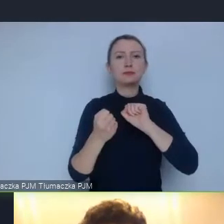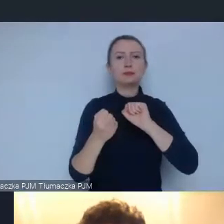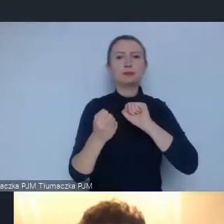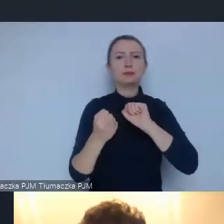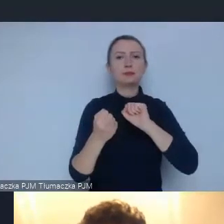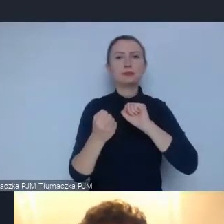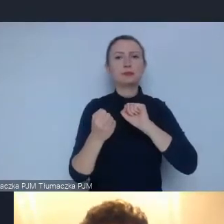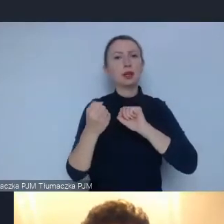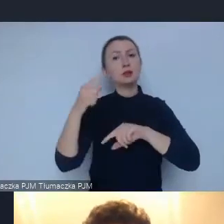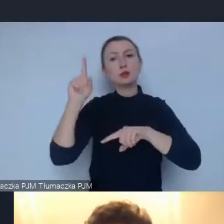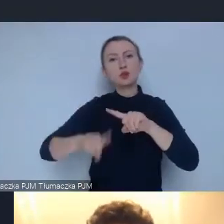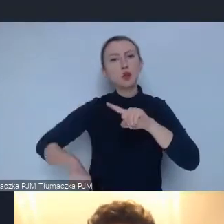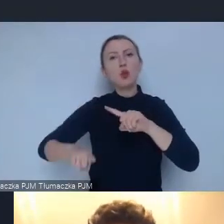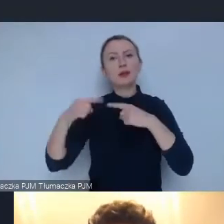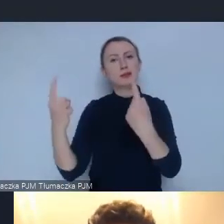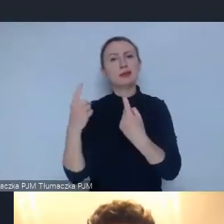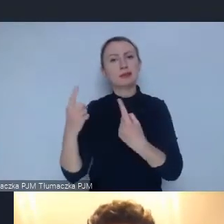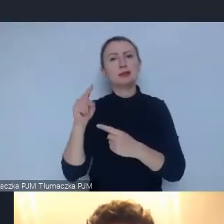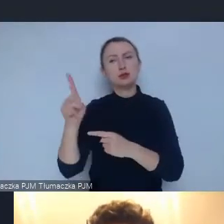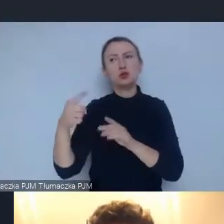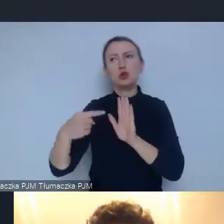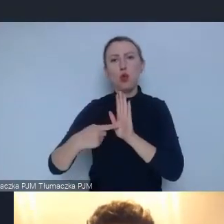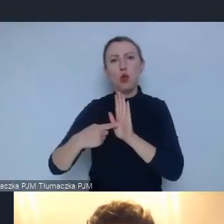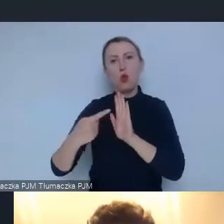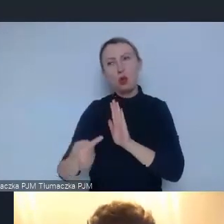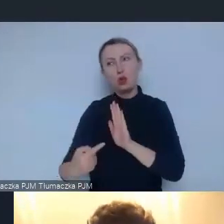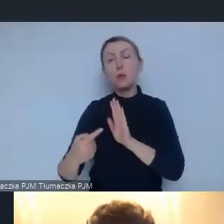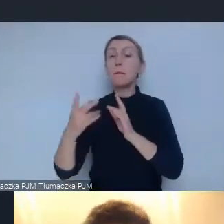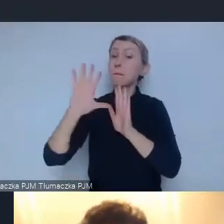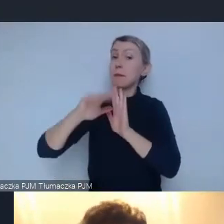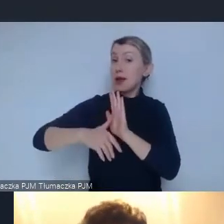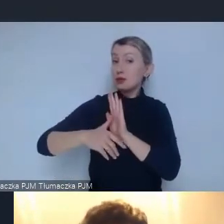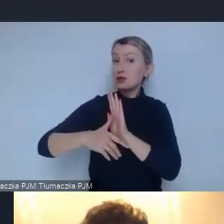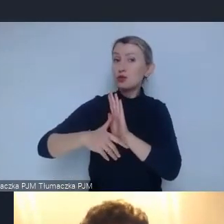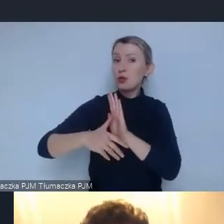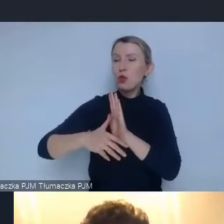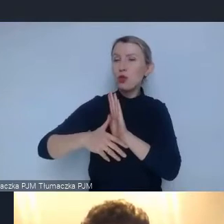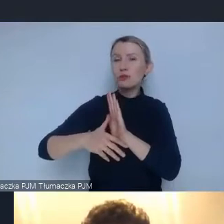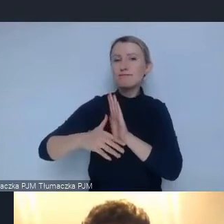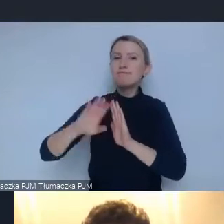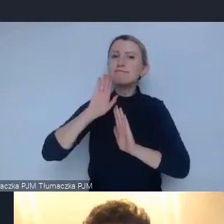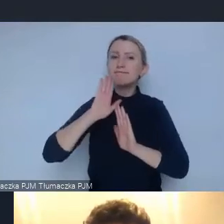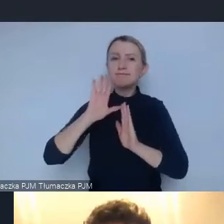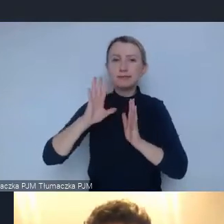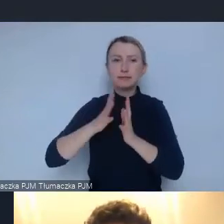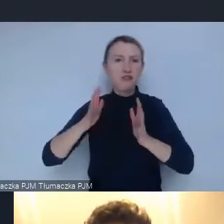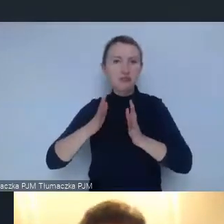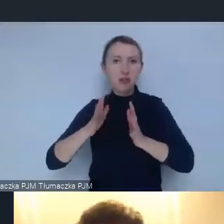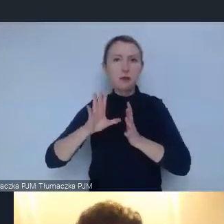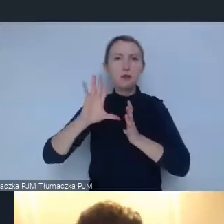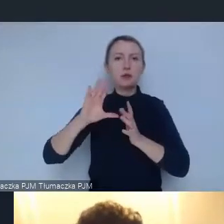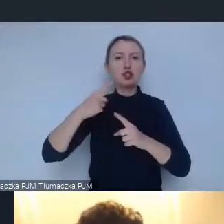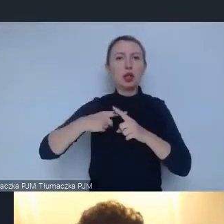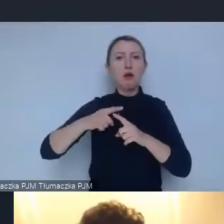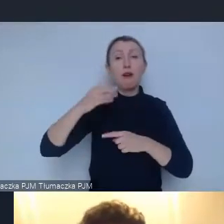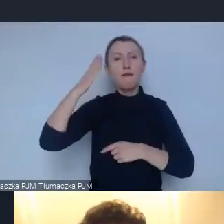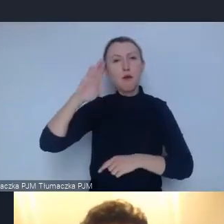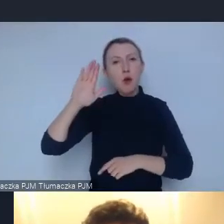bardzo niekorzystne trendy, które dotykają miasto takiej wielkości jak Stalowa Wola. Bo można by powiedzieć,